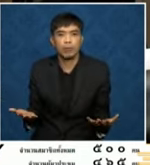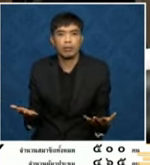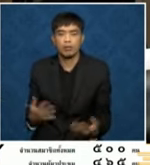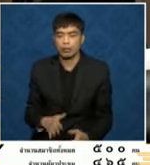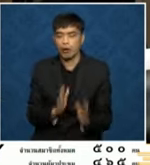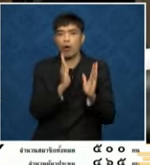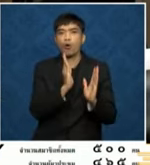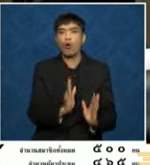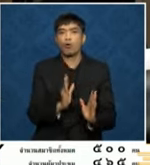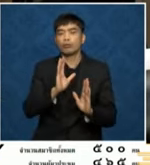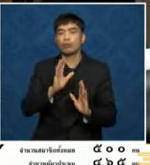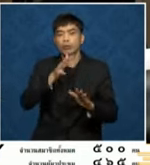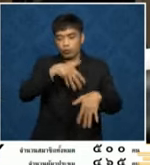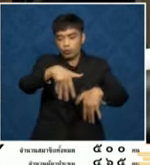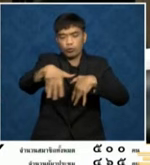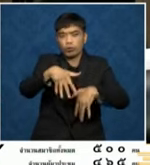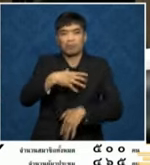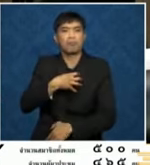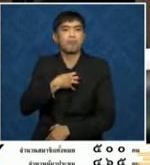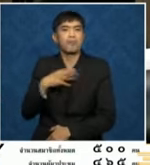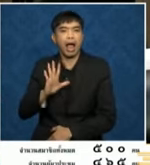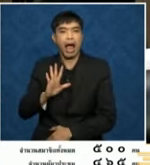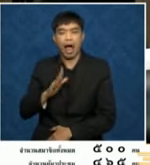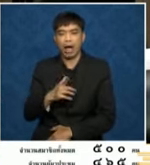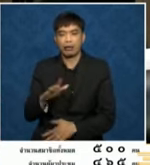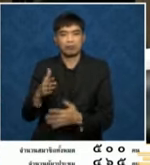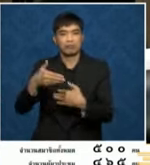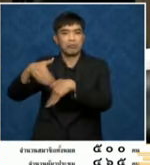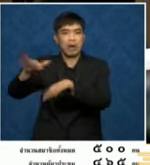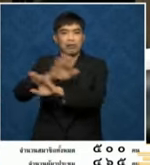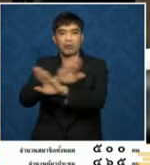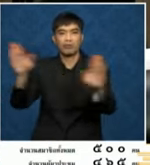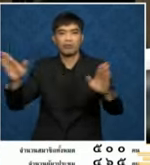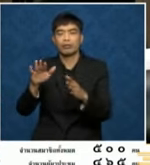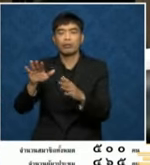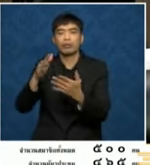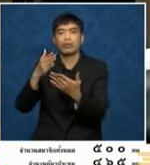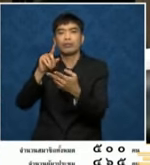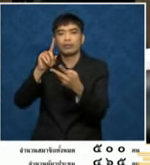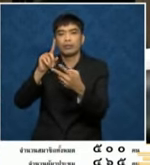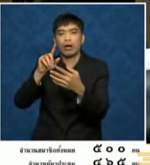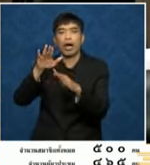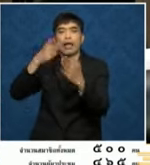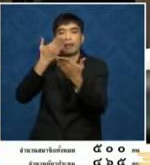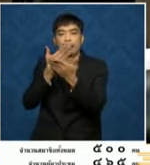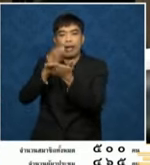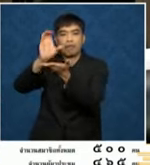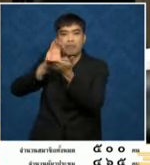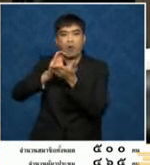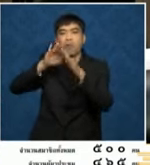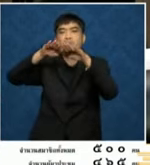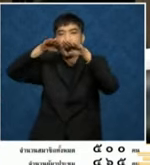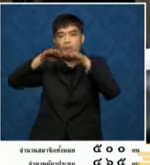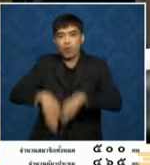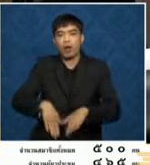แล้วผมจึงขอเสนอนะครับความเห็นว่าปรับลดลงนะครับผมใจดีแล้วนะครับลดล